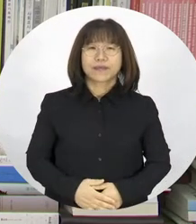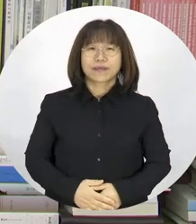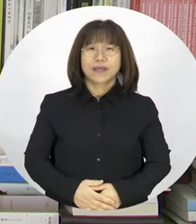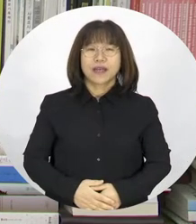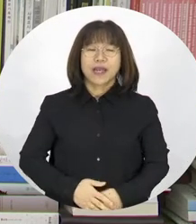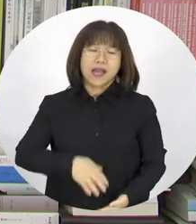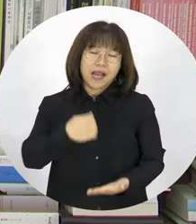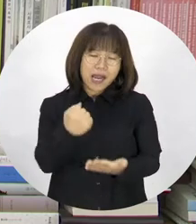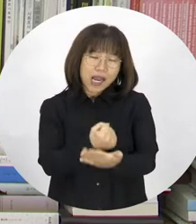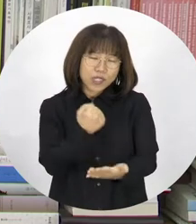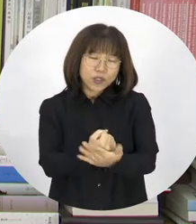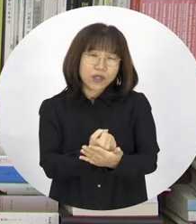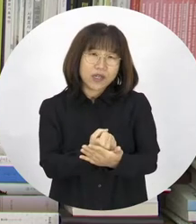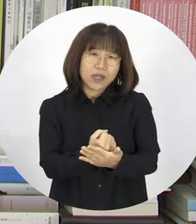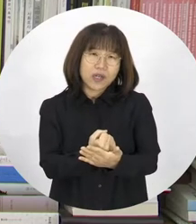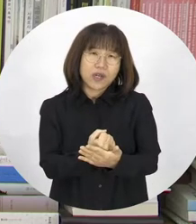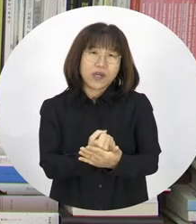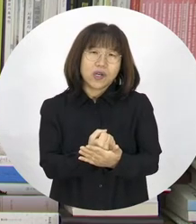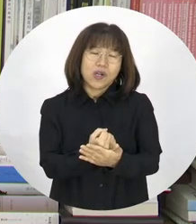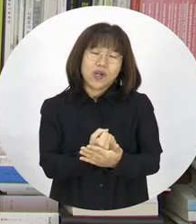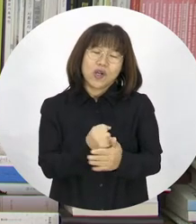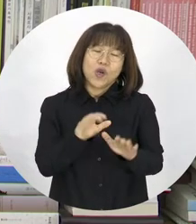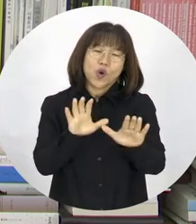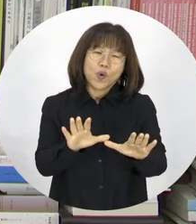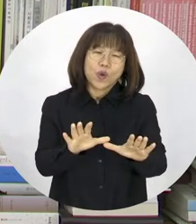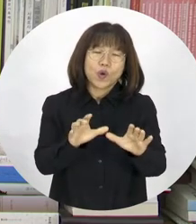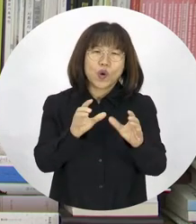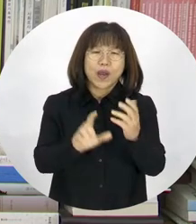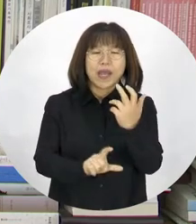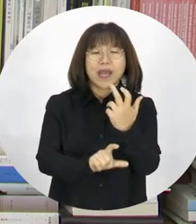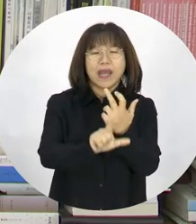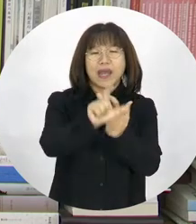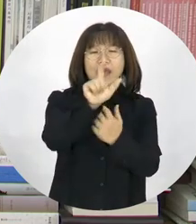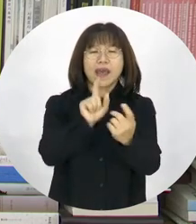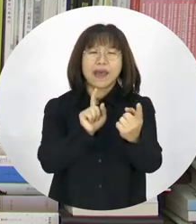아쉽게도 금년에도 해맞이 행사를 갖지 못했지요.